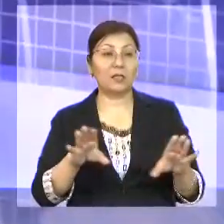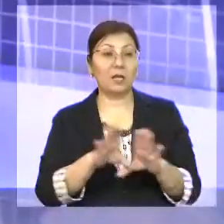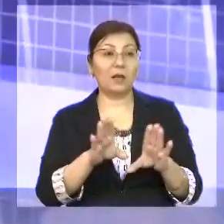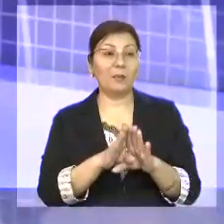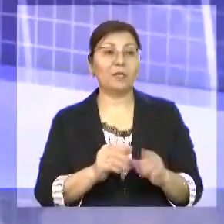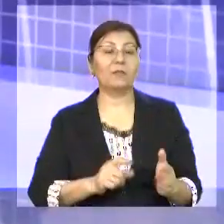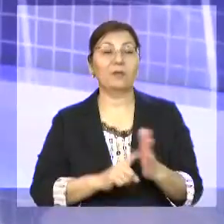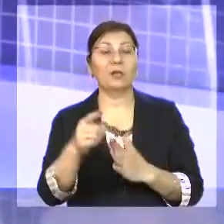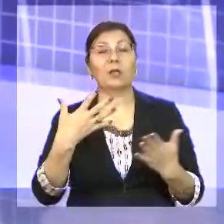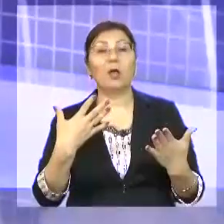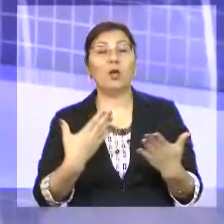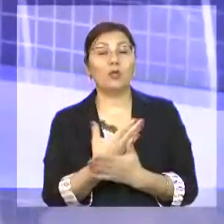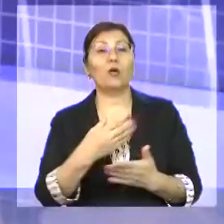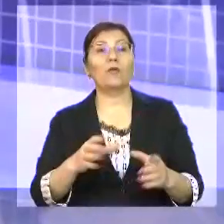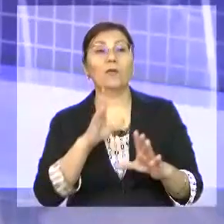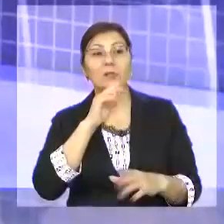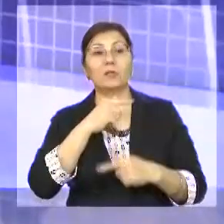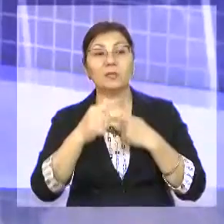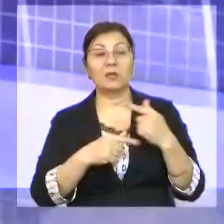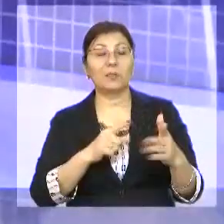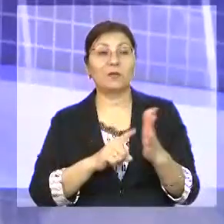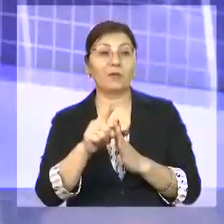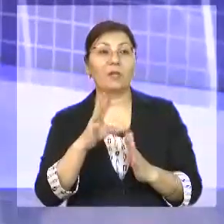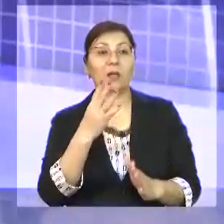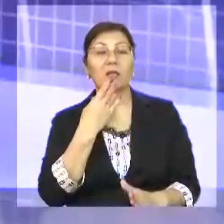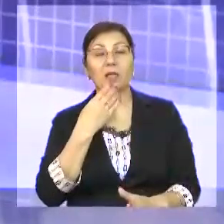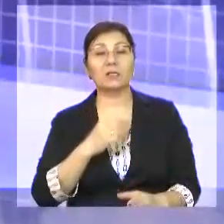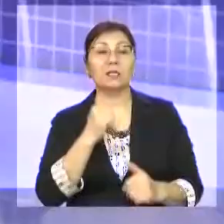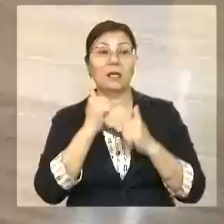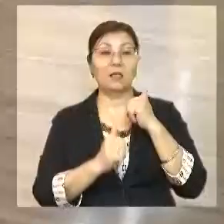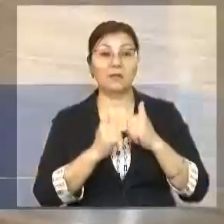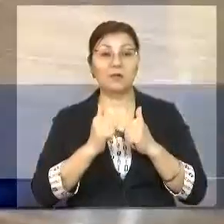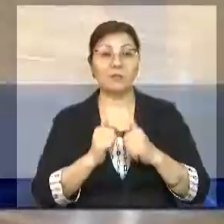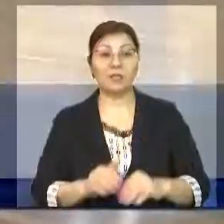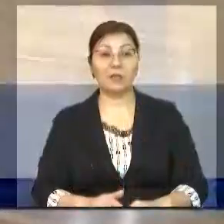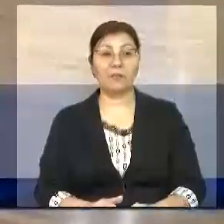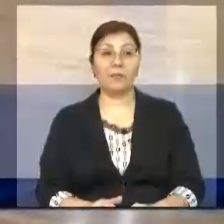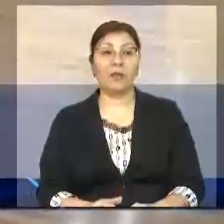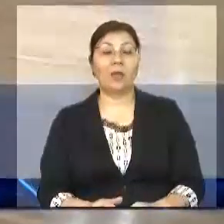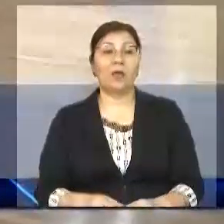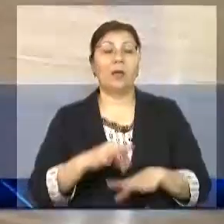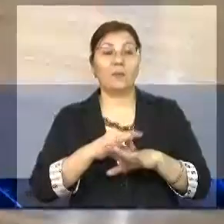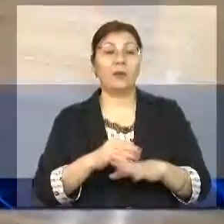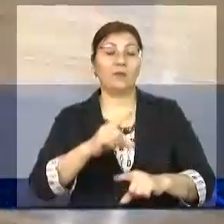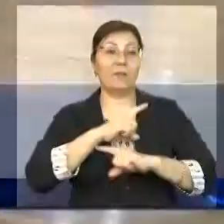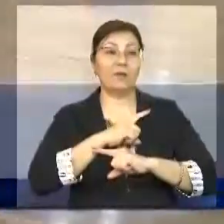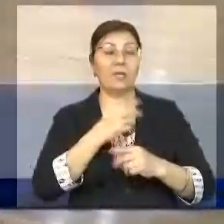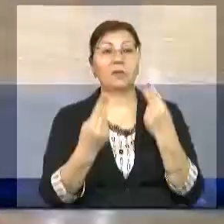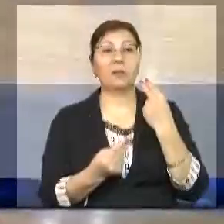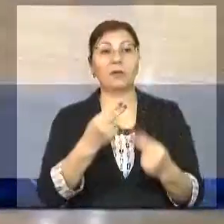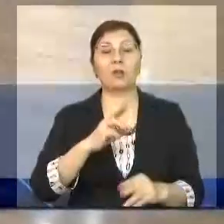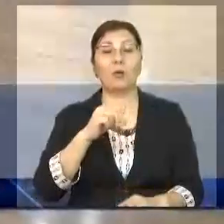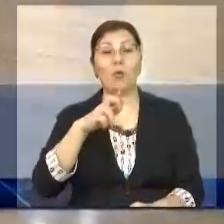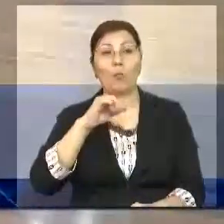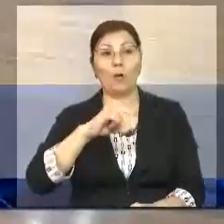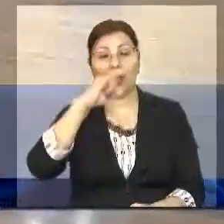собой старт нового сезона с последующим началом национального чемпионата в преддверии проведения финальной части кубка Казахстана